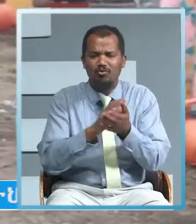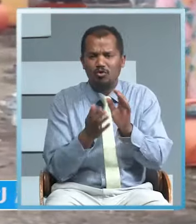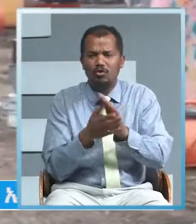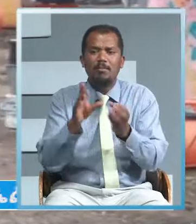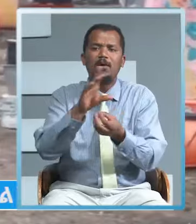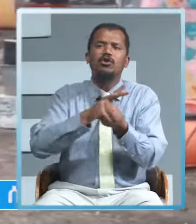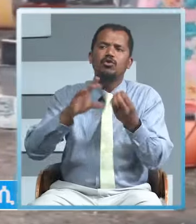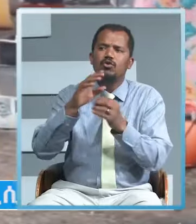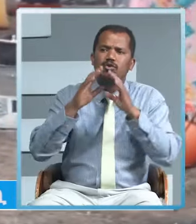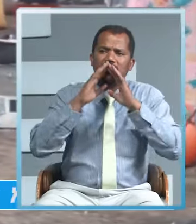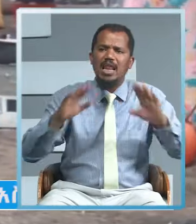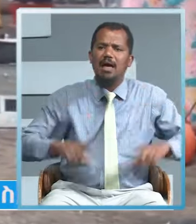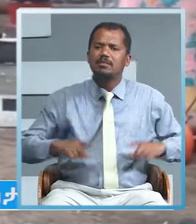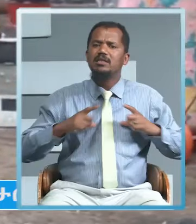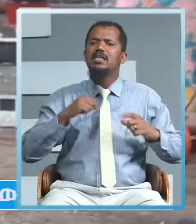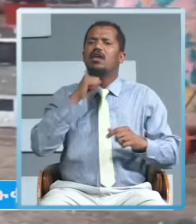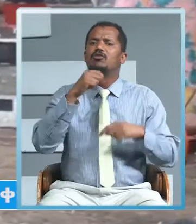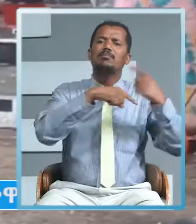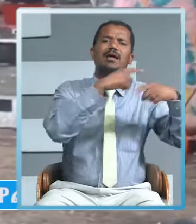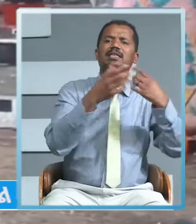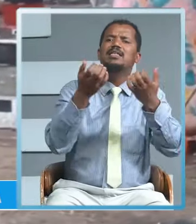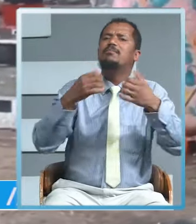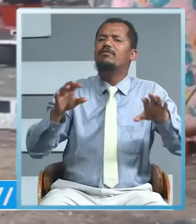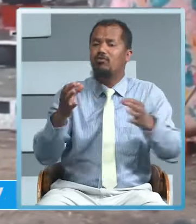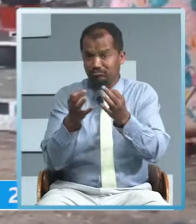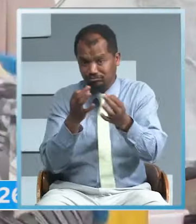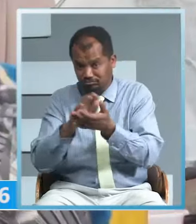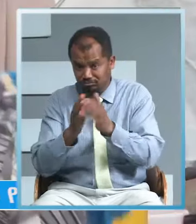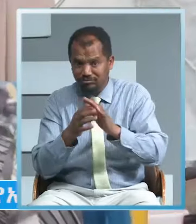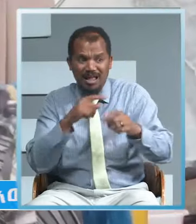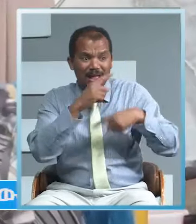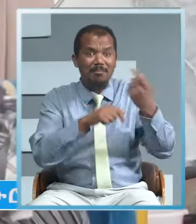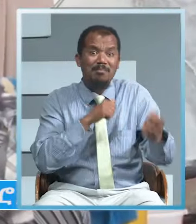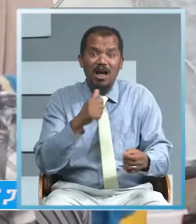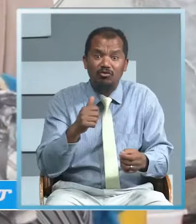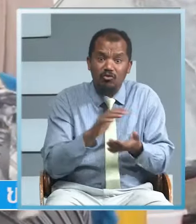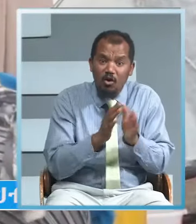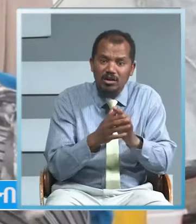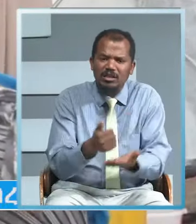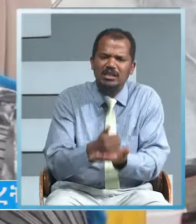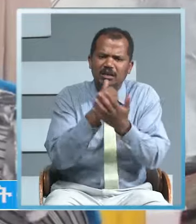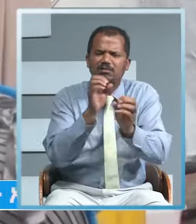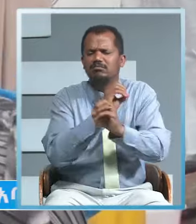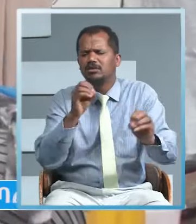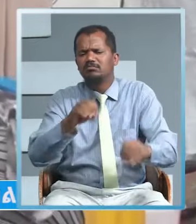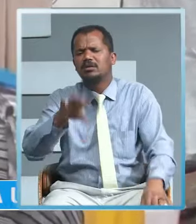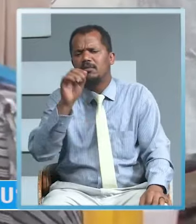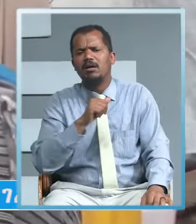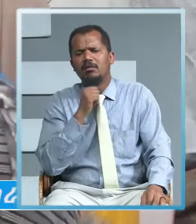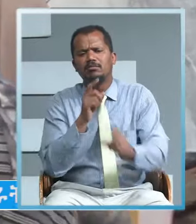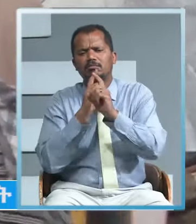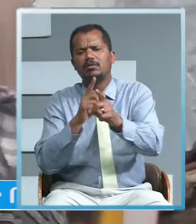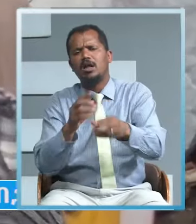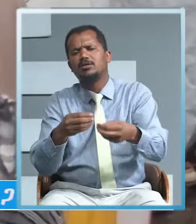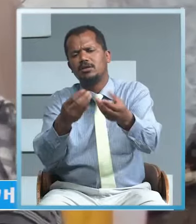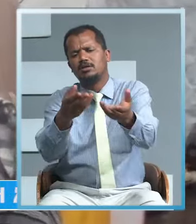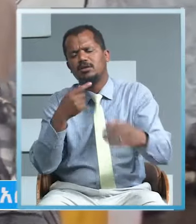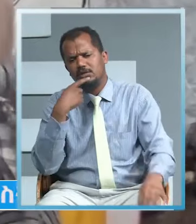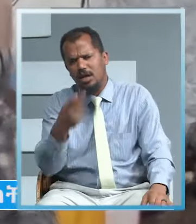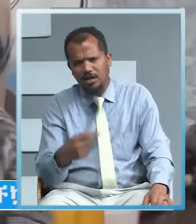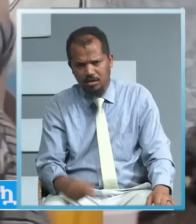በክልሉ አንጻራዊ ሰላም ሳይኖር መሄድ እንደማይፈልጉ ያስረዱ ቢሆንም ማይሄዱ ከሆነ ግን ምንም አይነት እርዳታ እንደማያገኙ ምላሽ